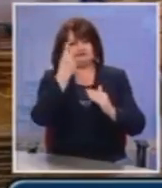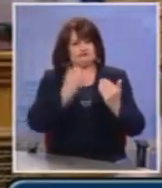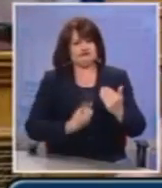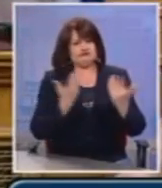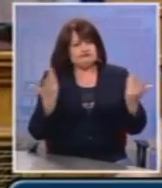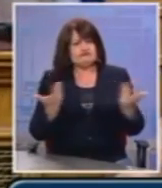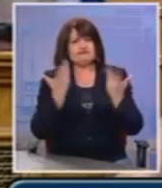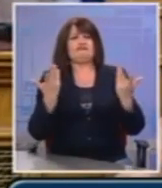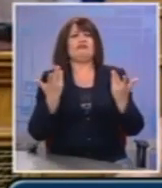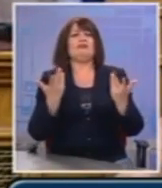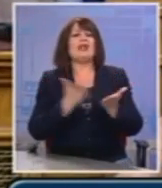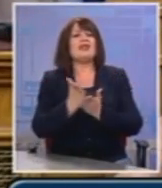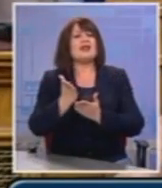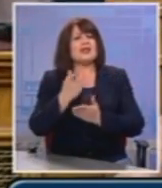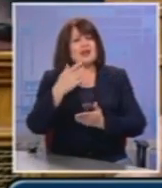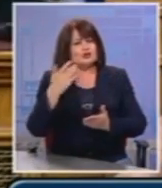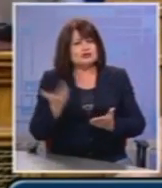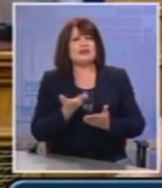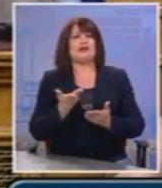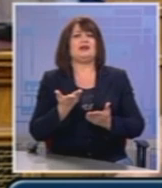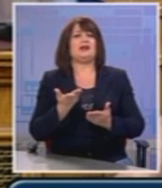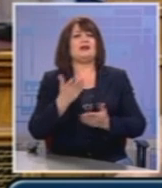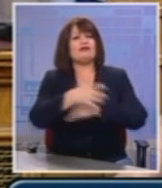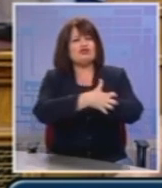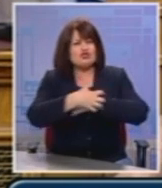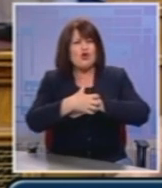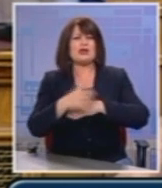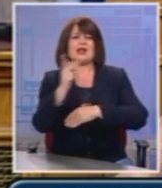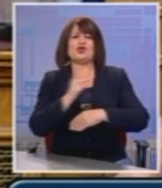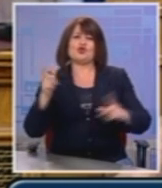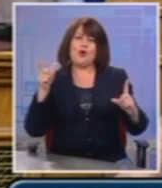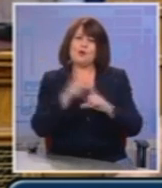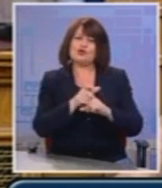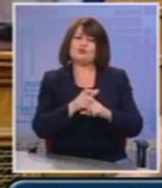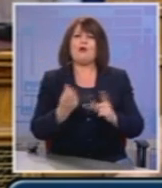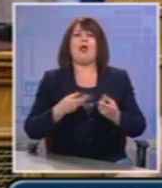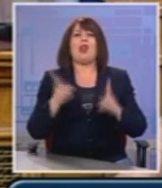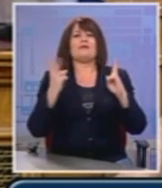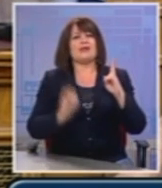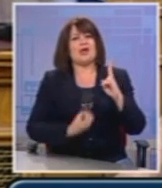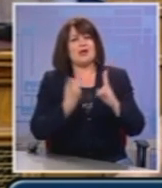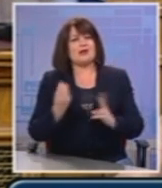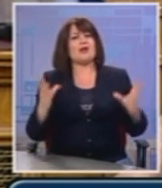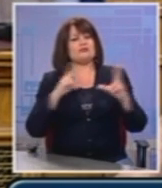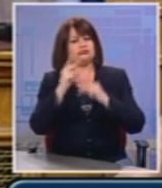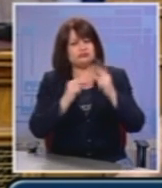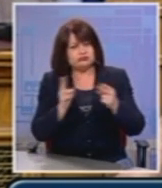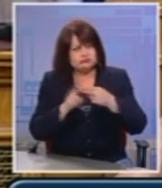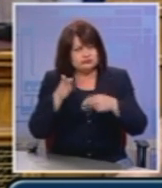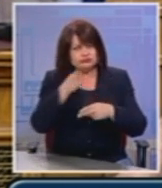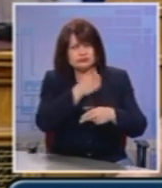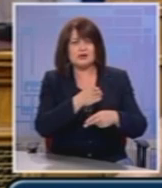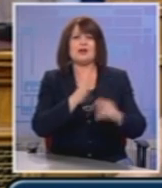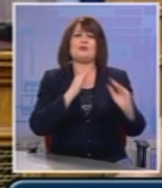δικαιοσύνη στη φτώχια και τον κοινωνικό αποκλεισμό και επίσης την ελευθερία της έκφρασης και του συνέρχεται την προστασία